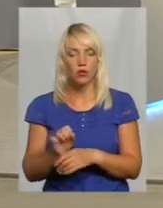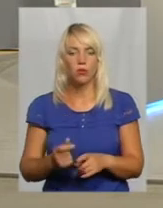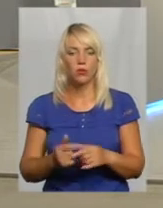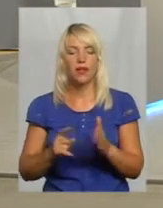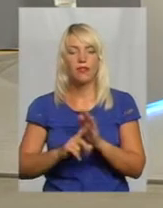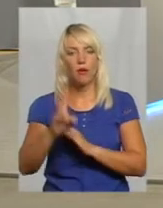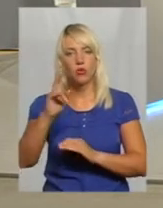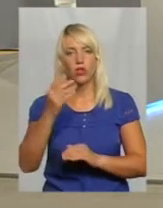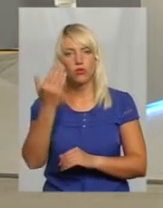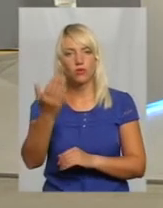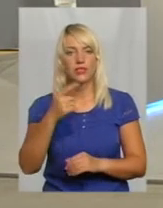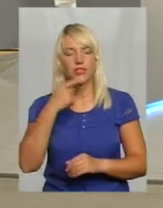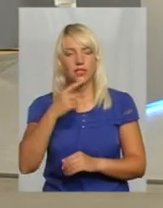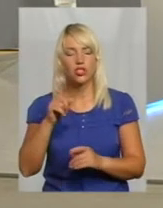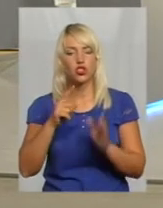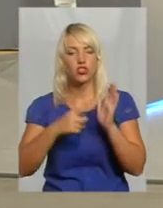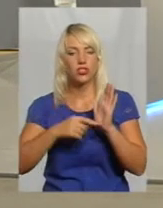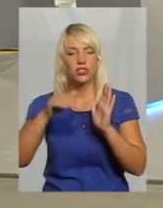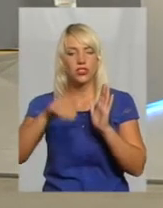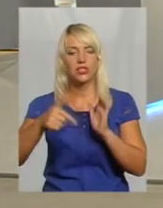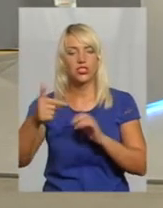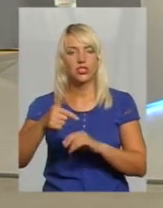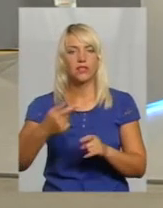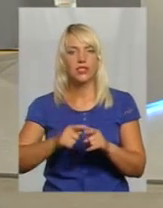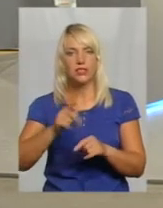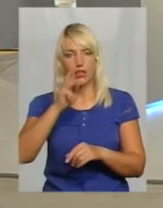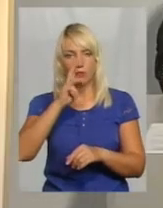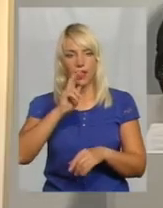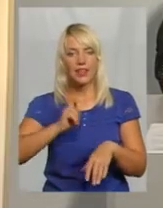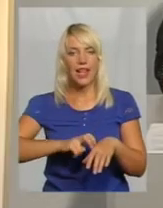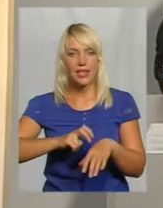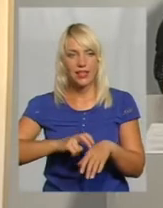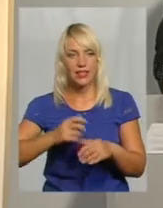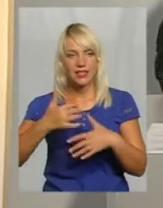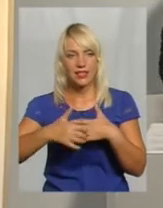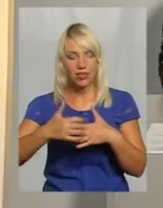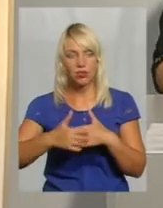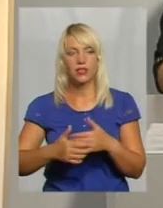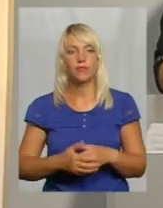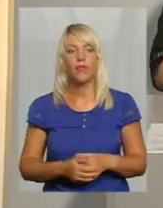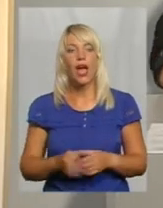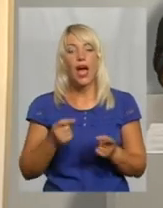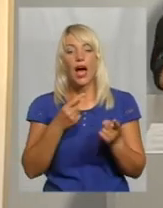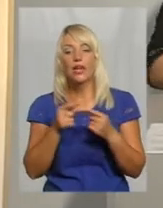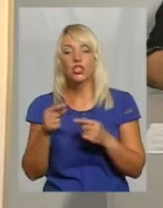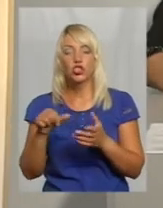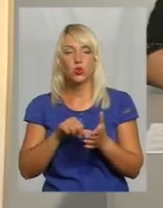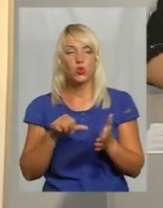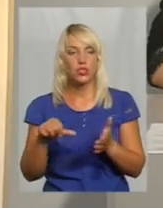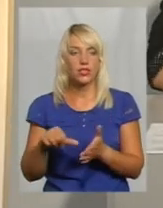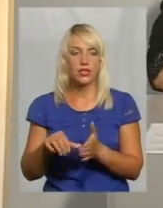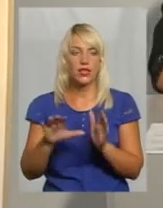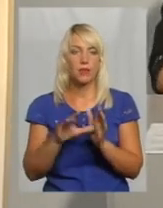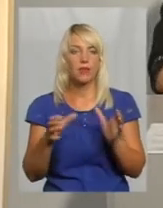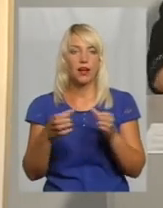що 6 тисяч гривень – це зарплата лікаря, так, в середньому? Орієнтовно так. А інші учасники